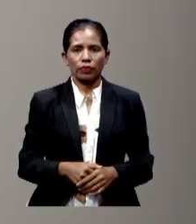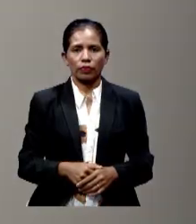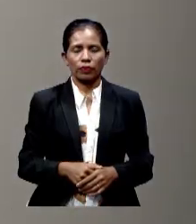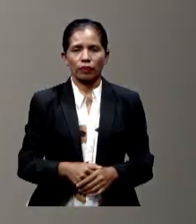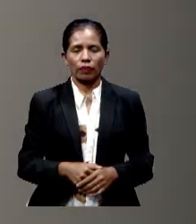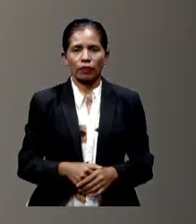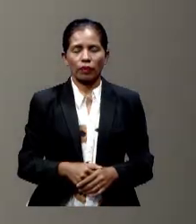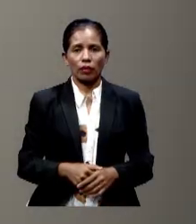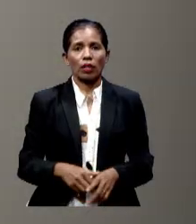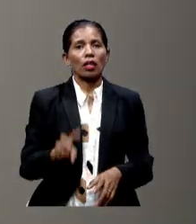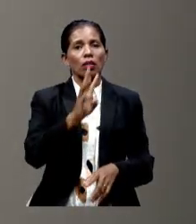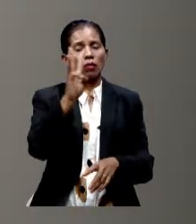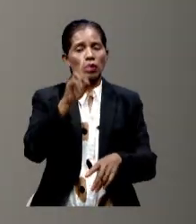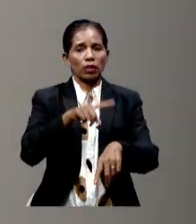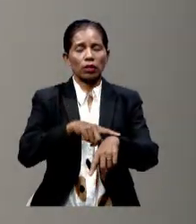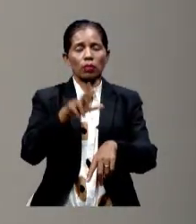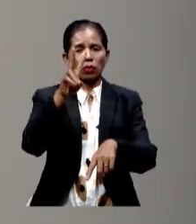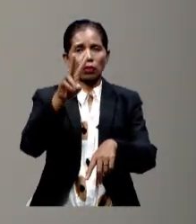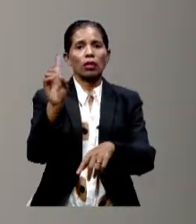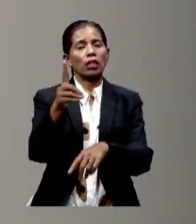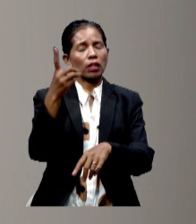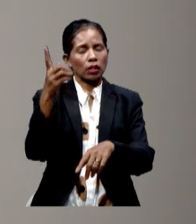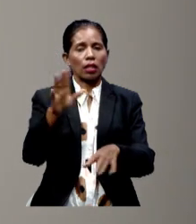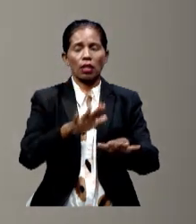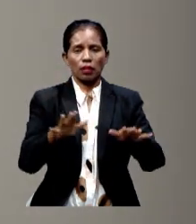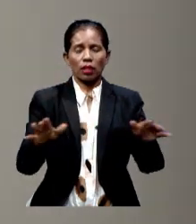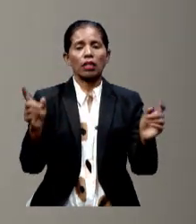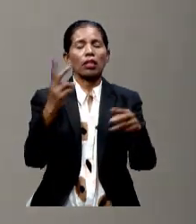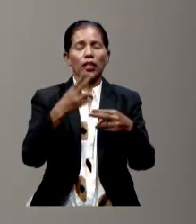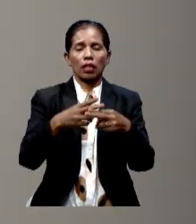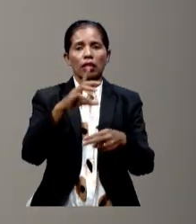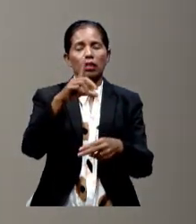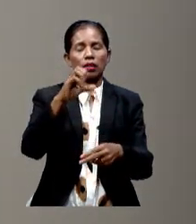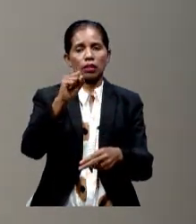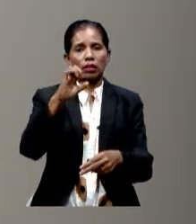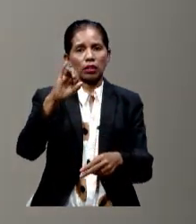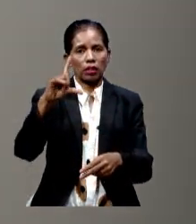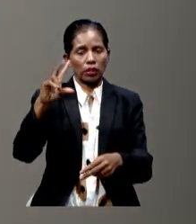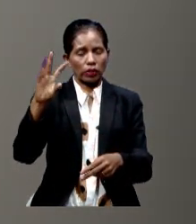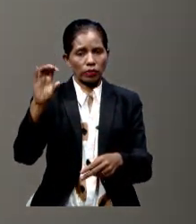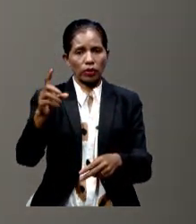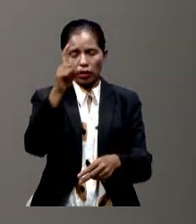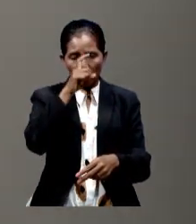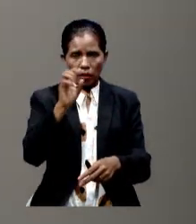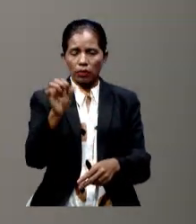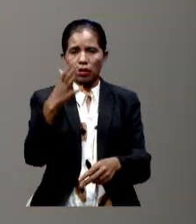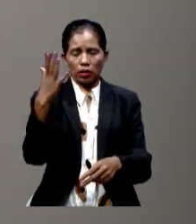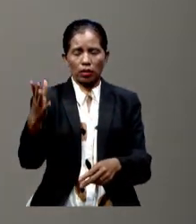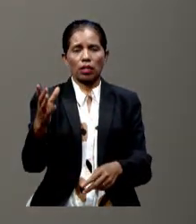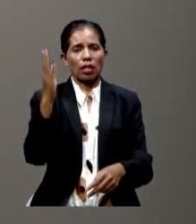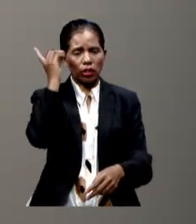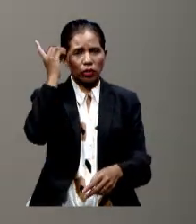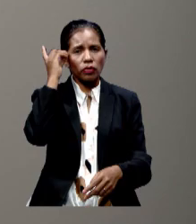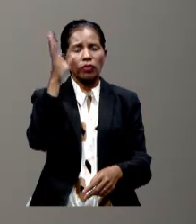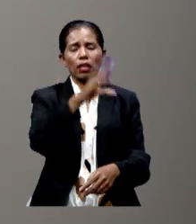Ia kuarta tukurua madrugada labari kida honaran Silvio da Costa huidadi sanulu resin lima desconfia hetan tiru husi membru